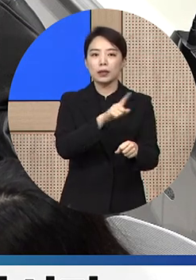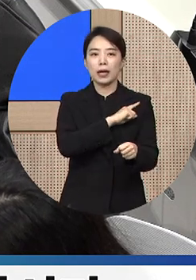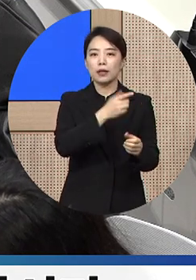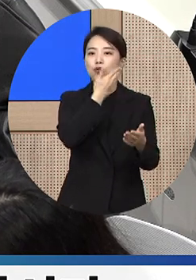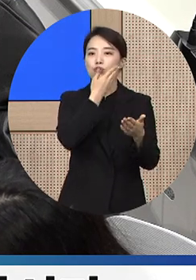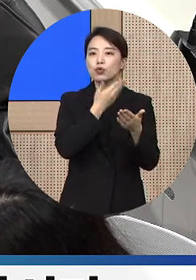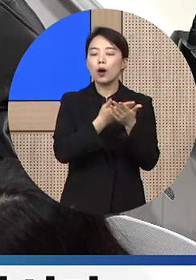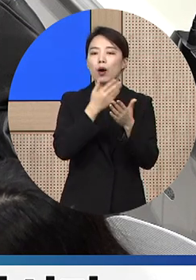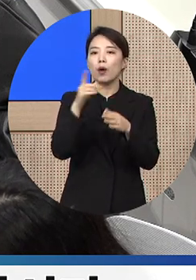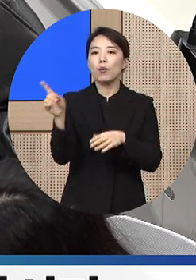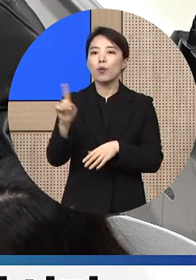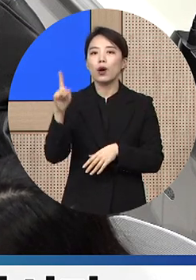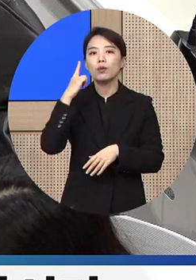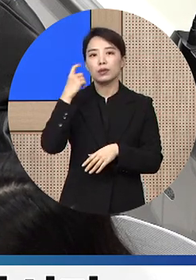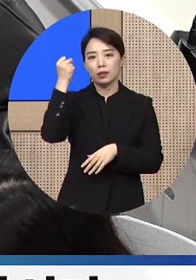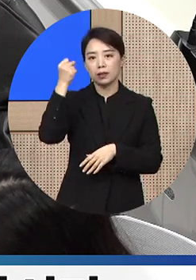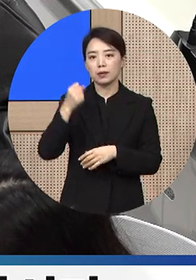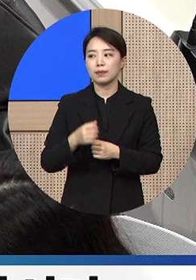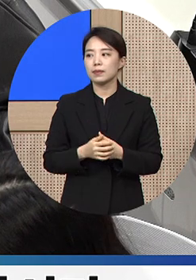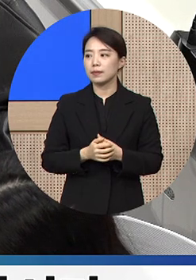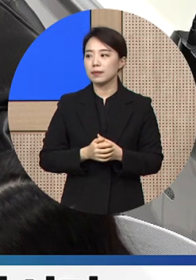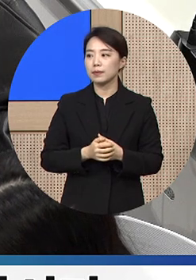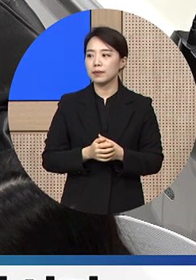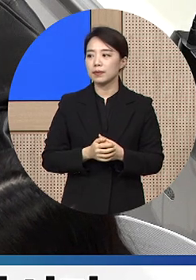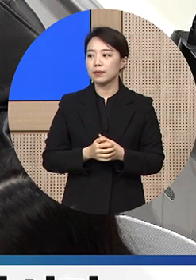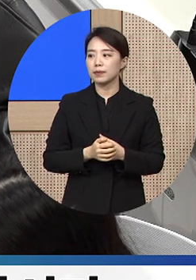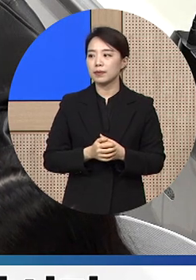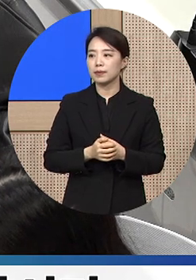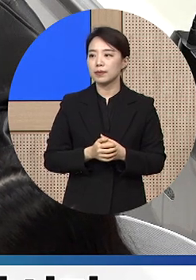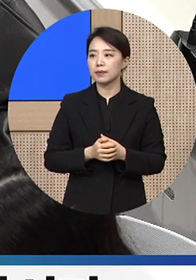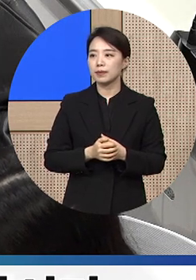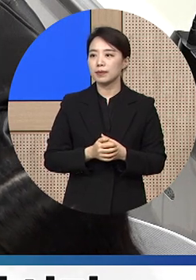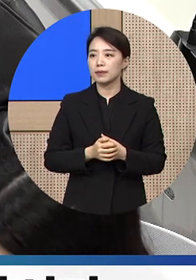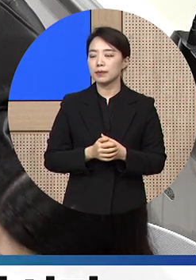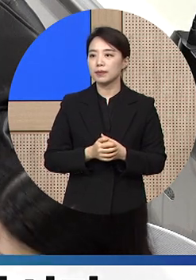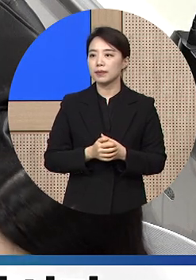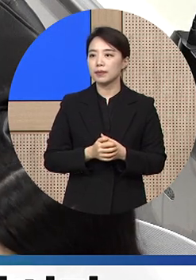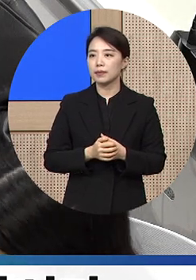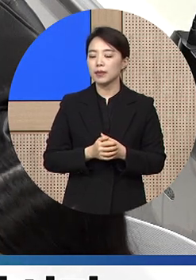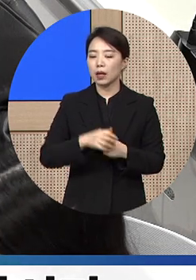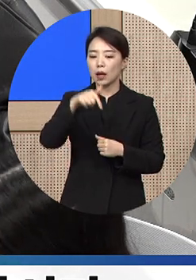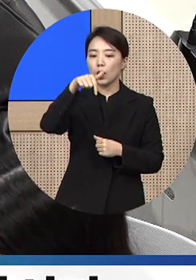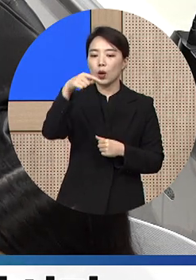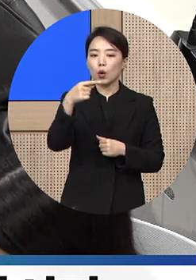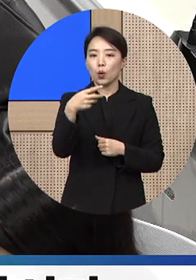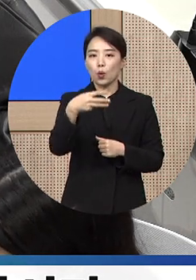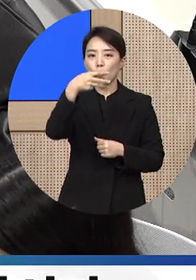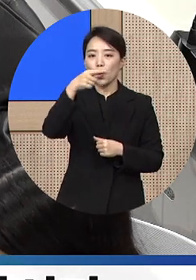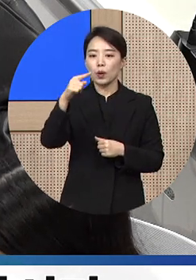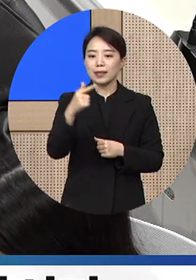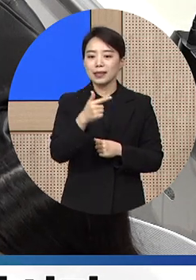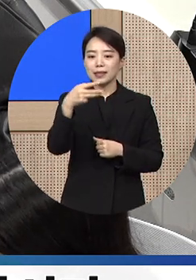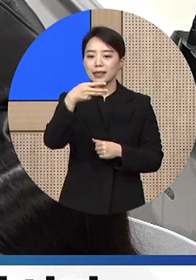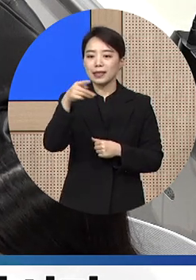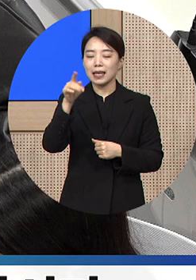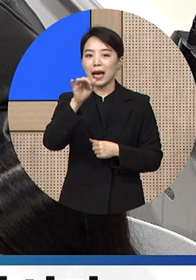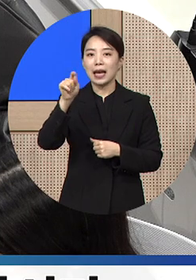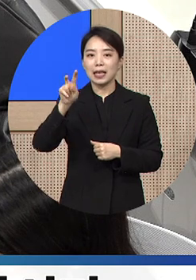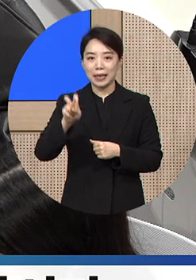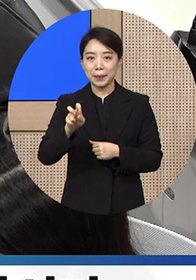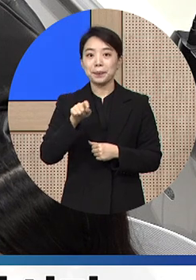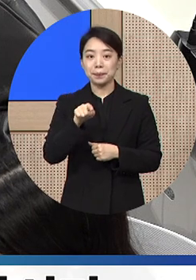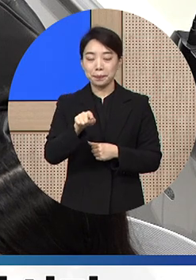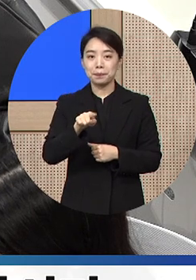포인트로 잡으신 겁니까? 그러니까 그 모든 골든 타임, 그러니까 타임을 놓치게 되면은